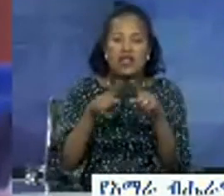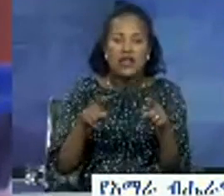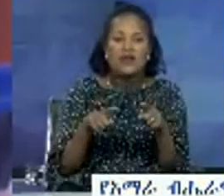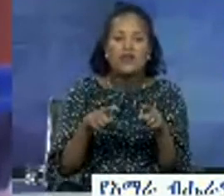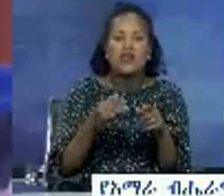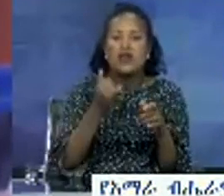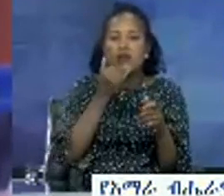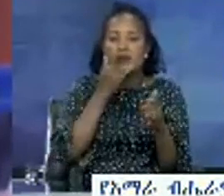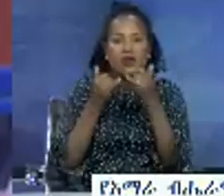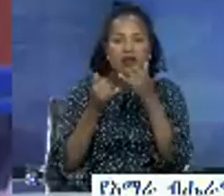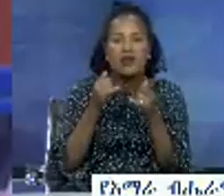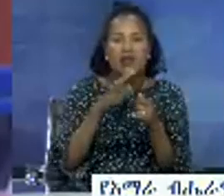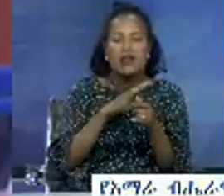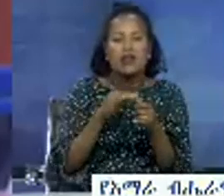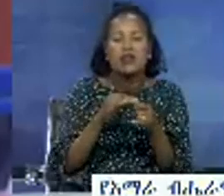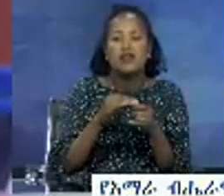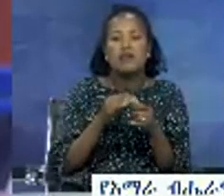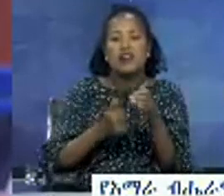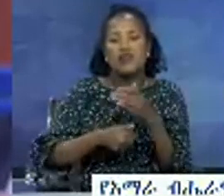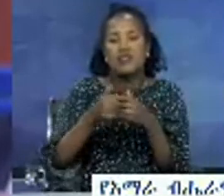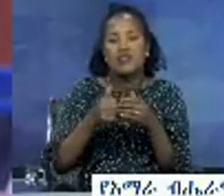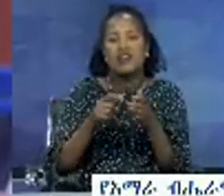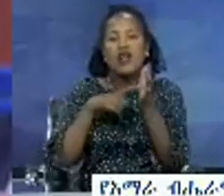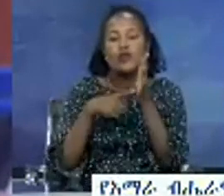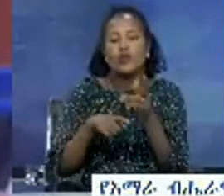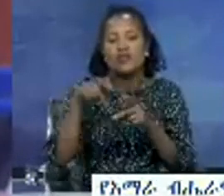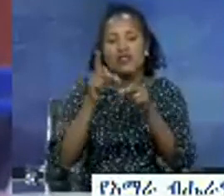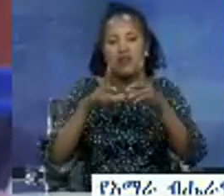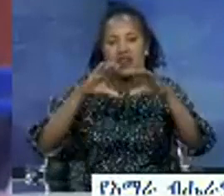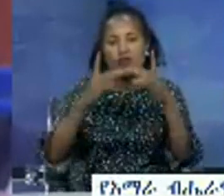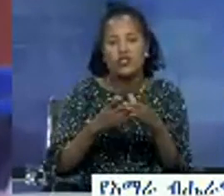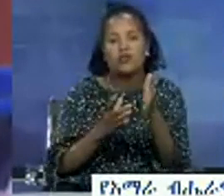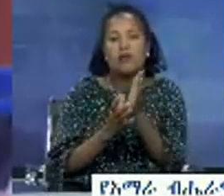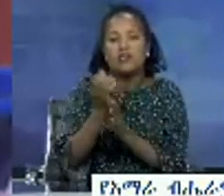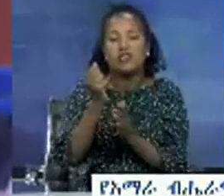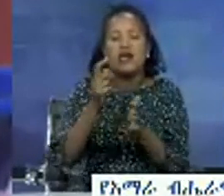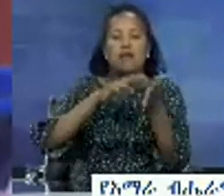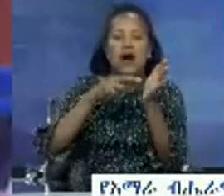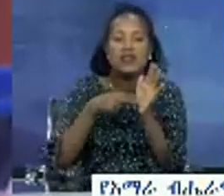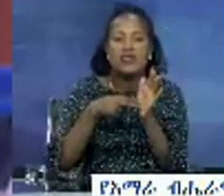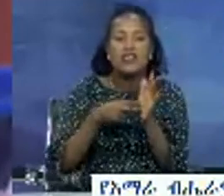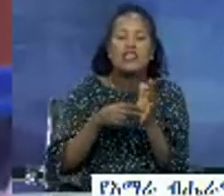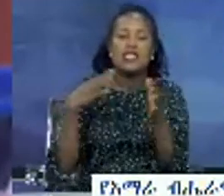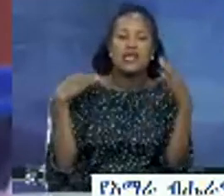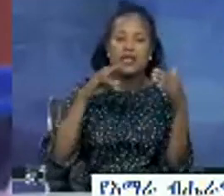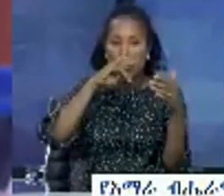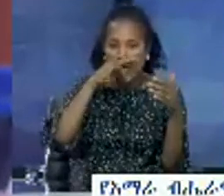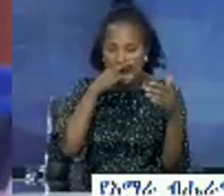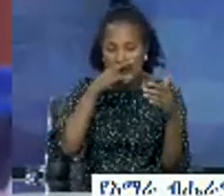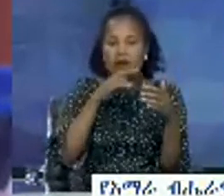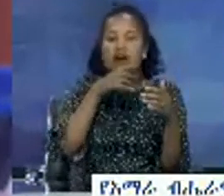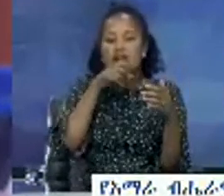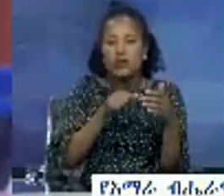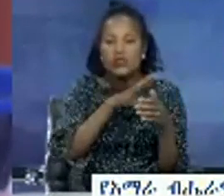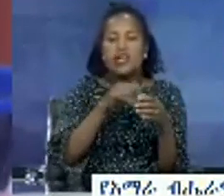ለበደልና ለመገፋት የተጋለጡ የህብረተሰብ ክፍሎችን መብት ማለትም የህፃናትን፣